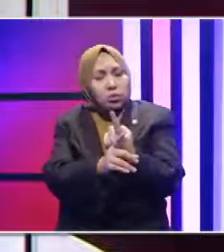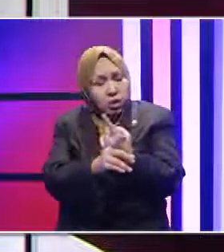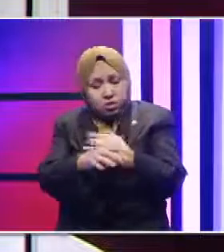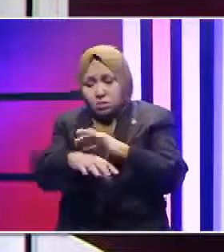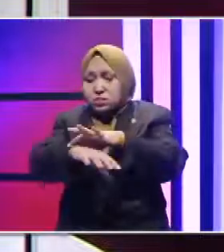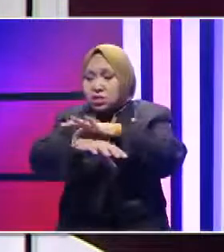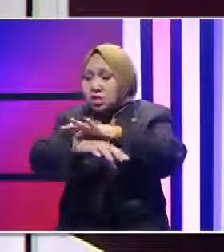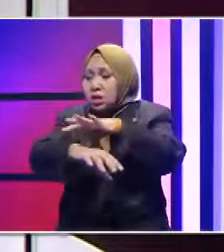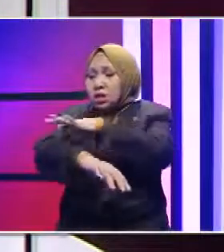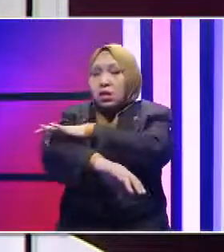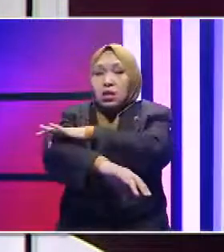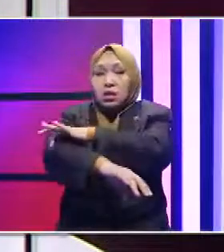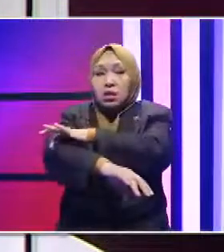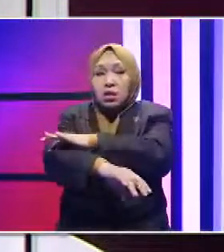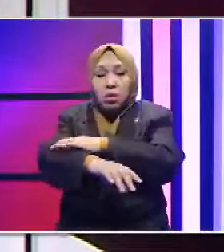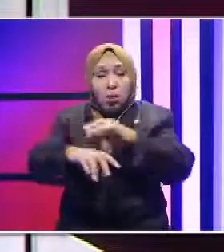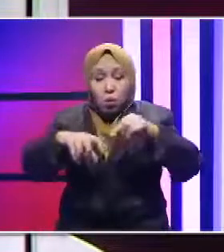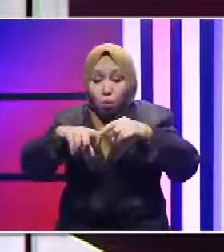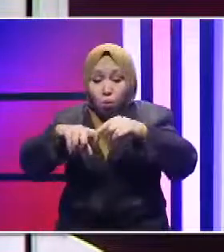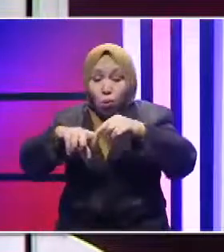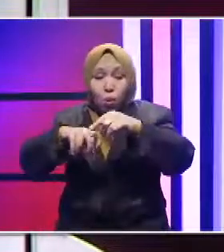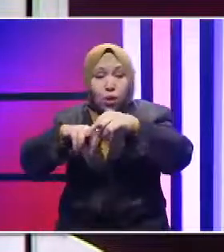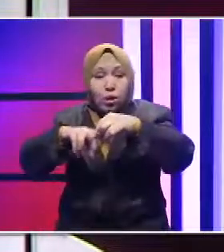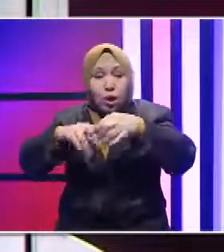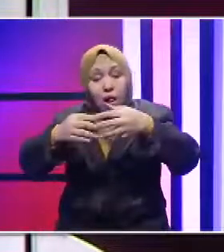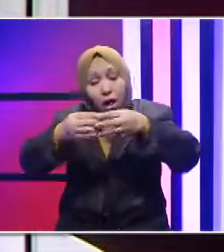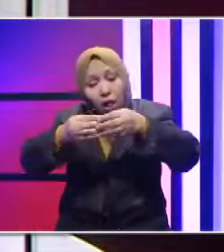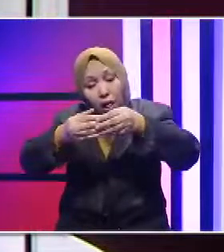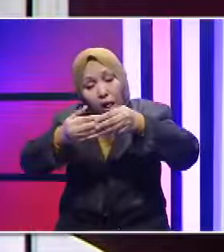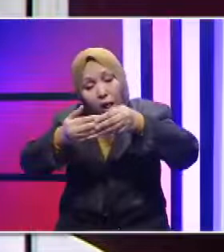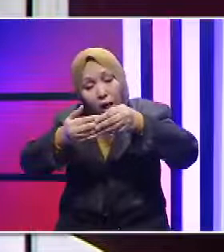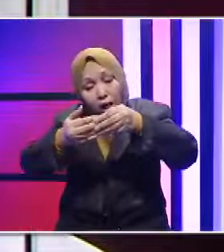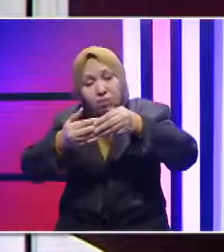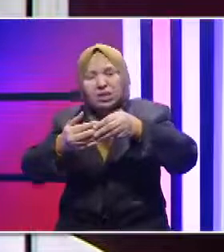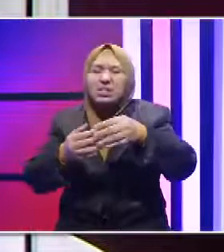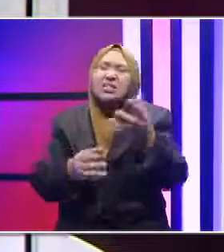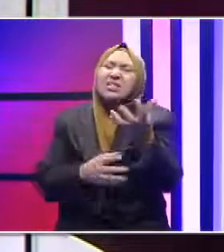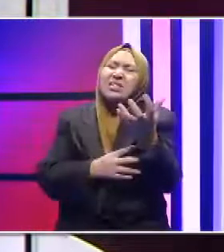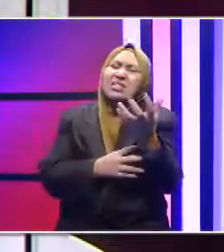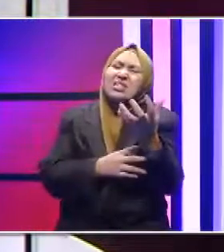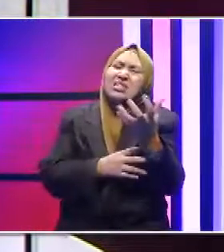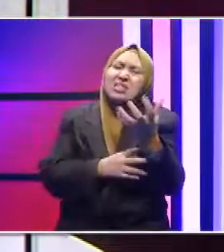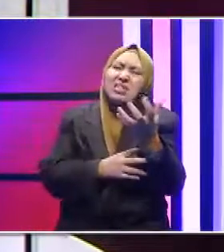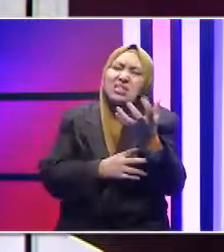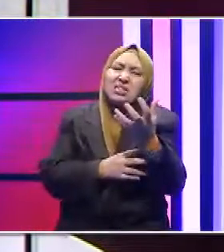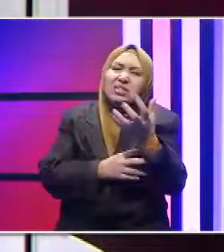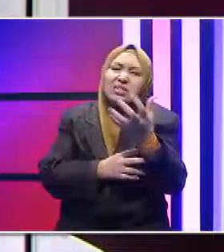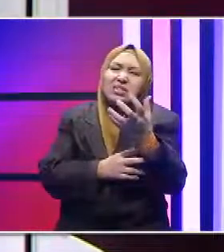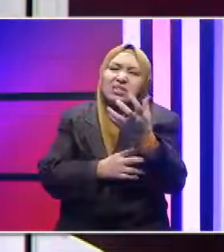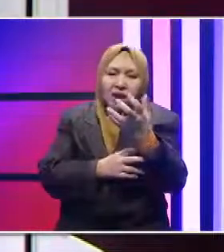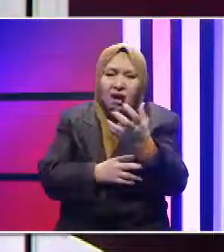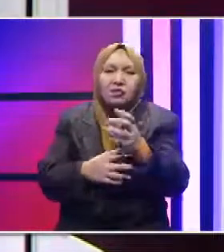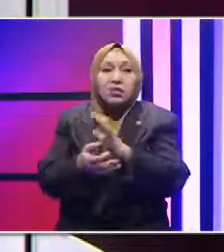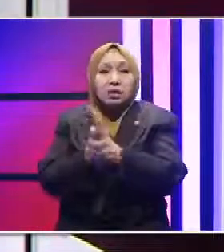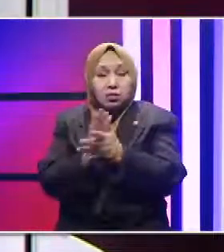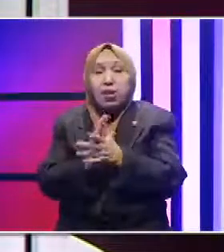sendinya, kalau sendi ni Ustaz ya, kalau lutut ni dah mula longgar sikit je, memang sakit betul, betul kan. Saya pernah yang sebelum ni pernah kan,